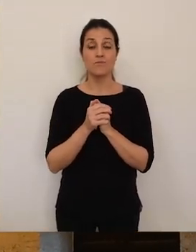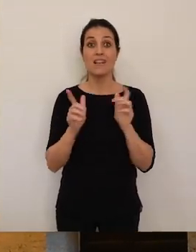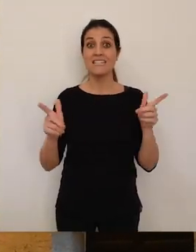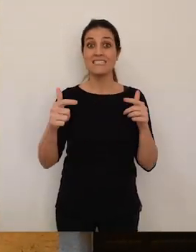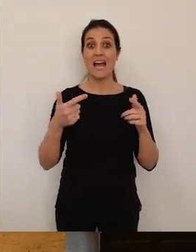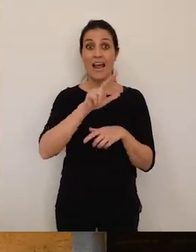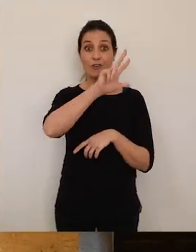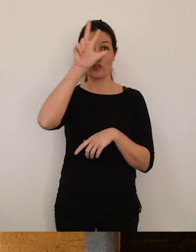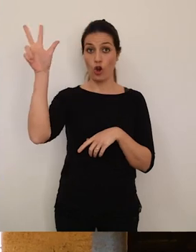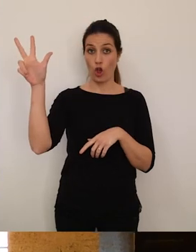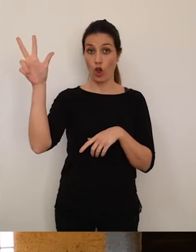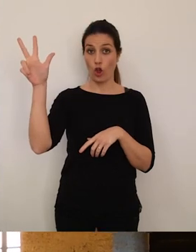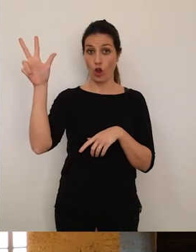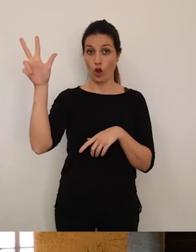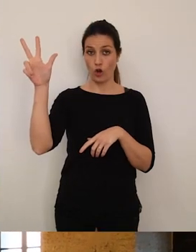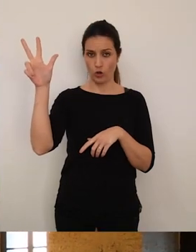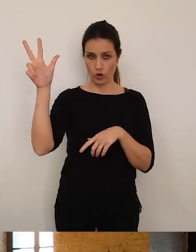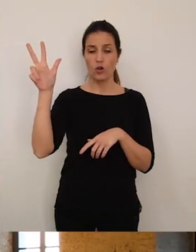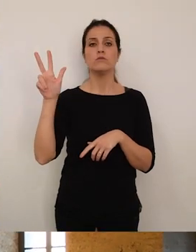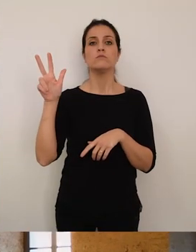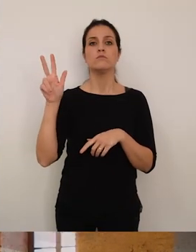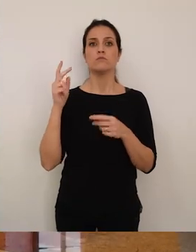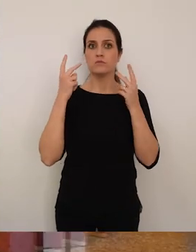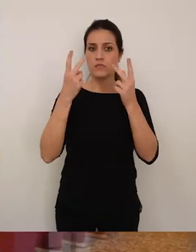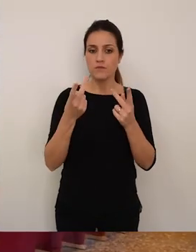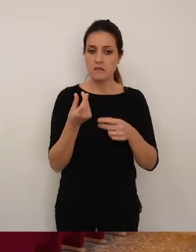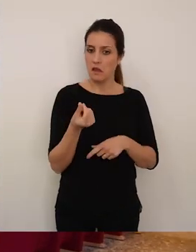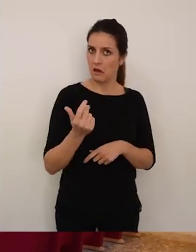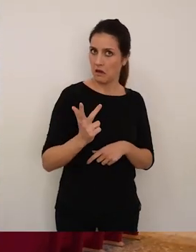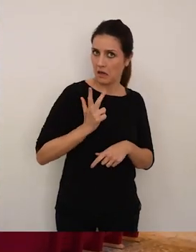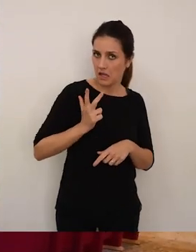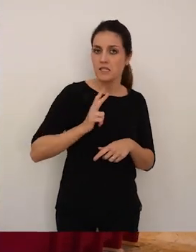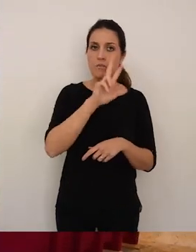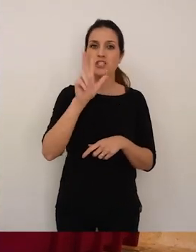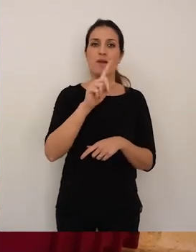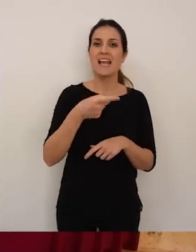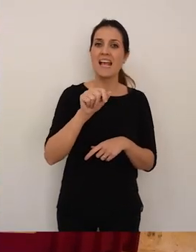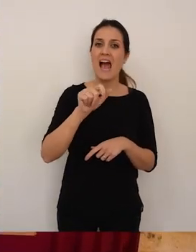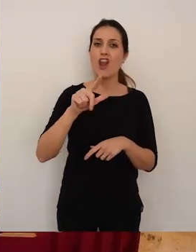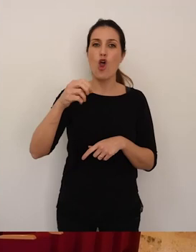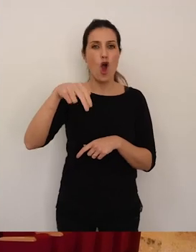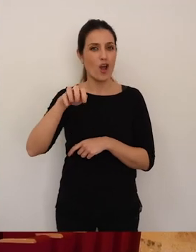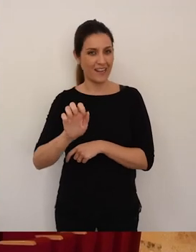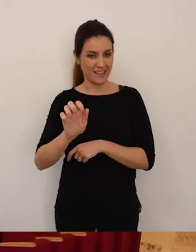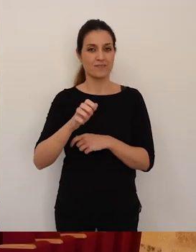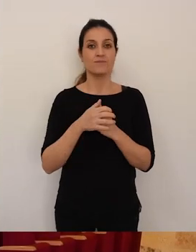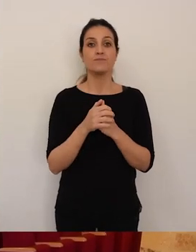La sala del trono è la testimonianza diretta dell'opulenza e delle ricchezze della famiglia dei principi Gallone di